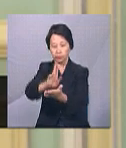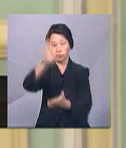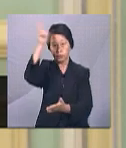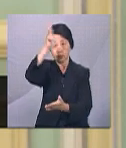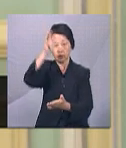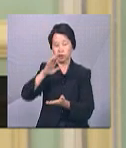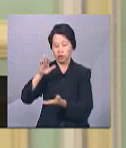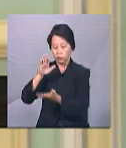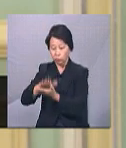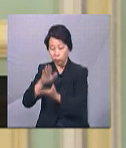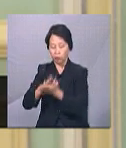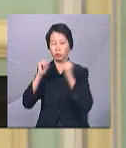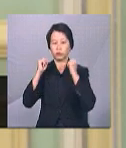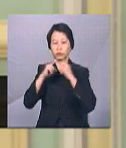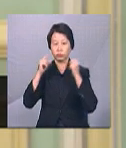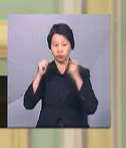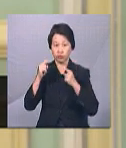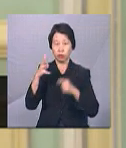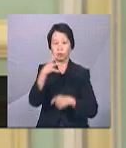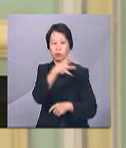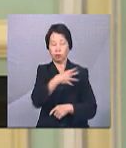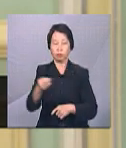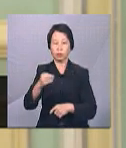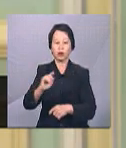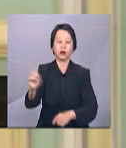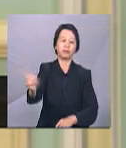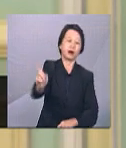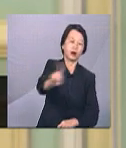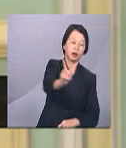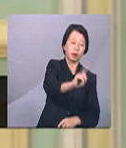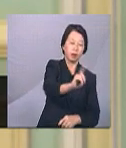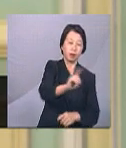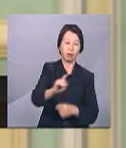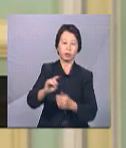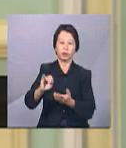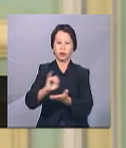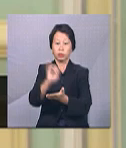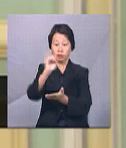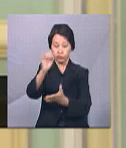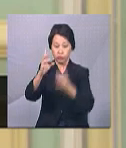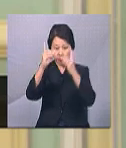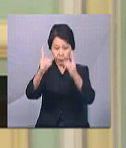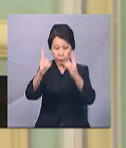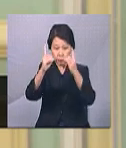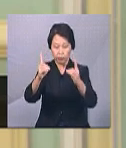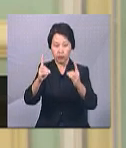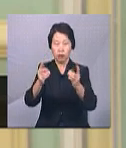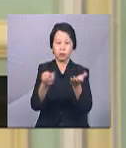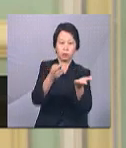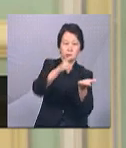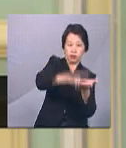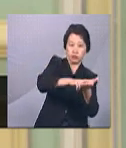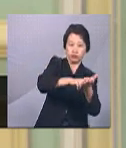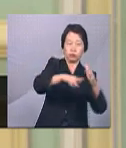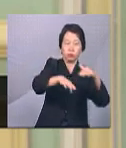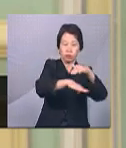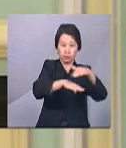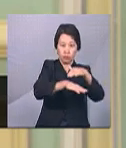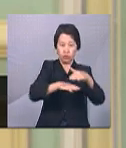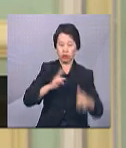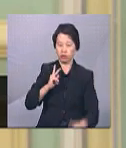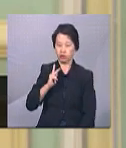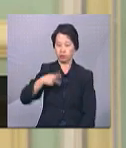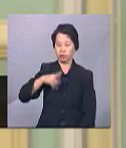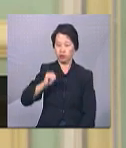sekolah swasta dan mana-mana eksposisi pendidikan yang berdaftar dengan cpm